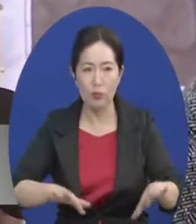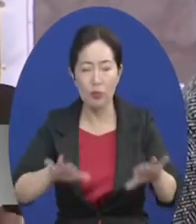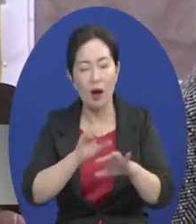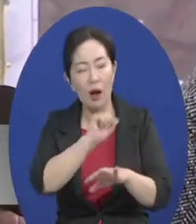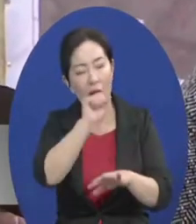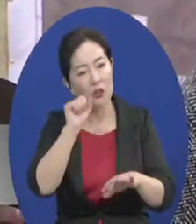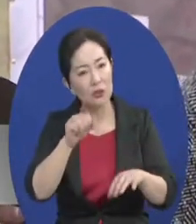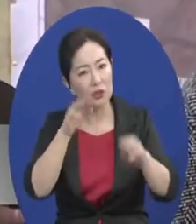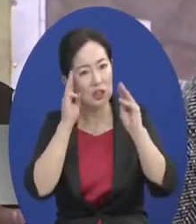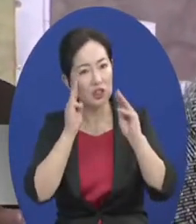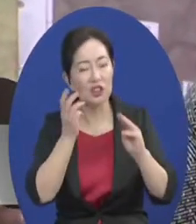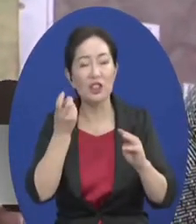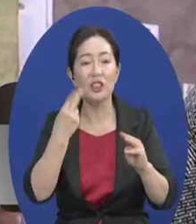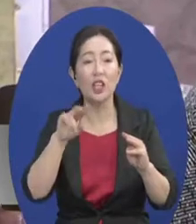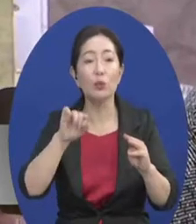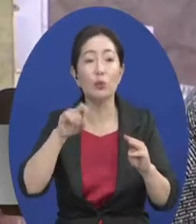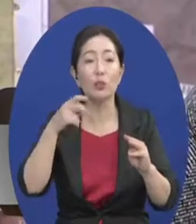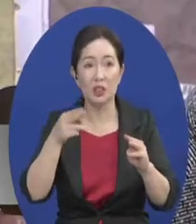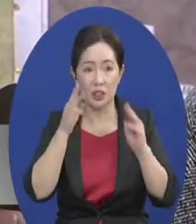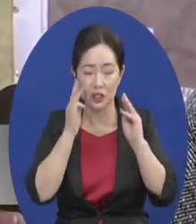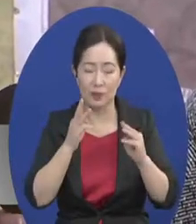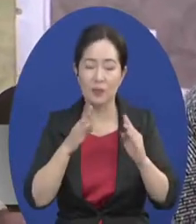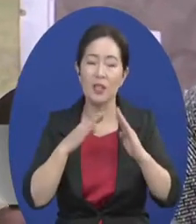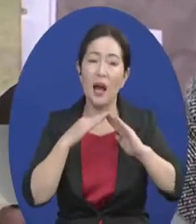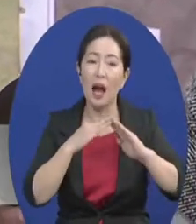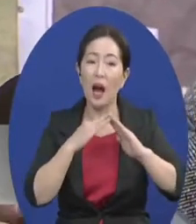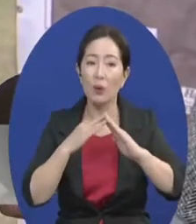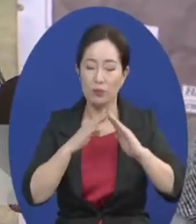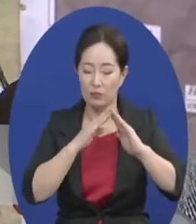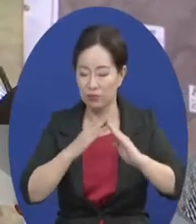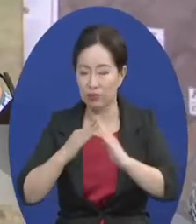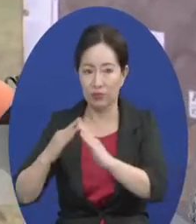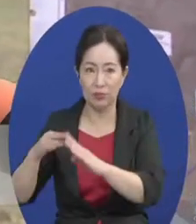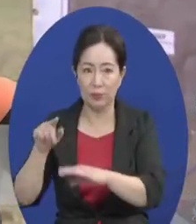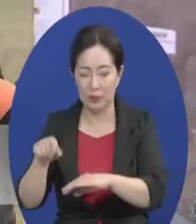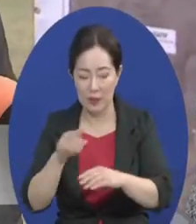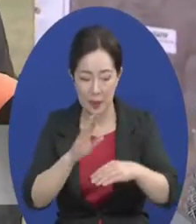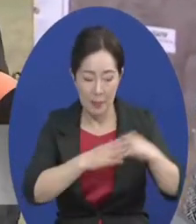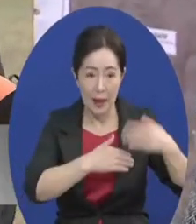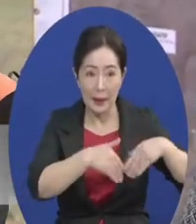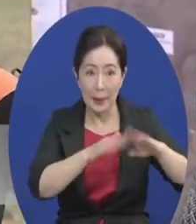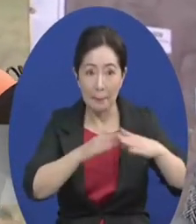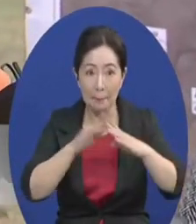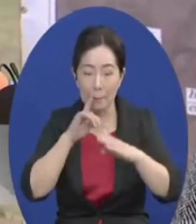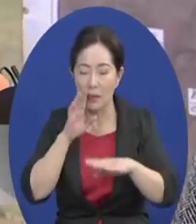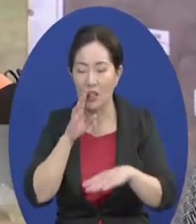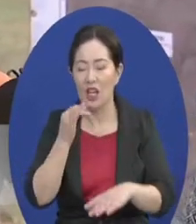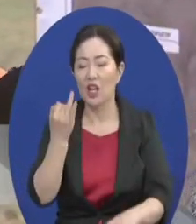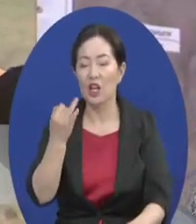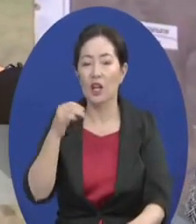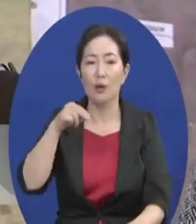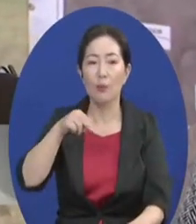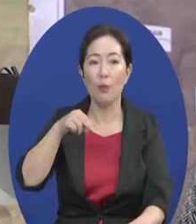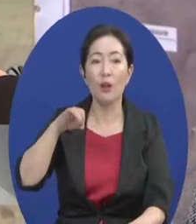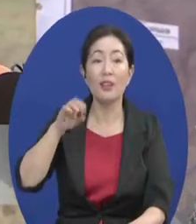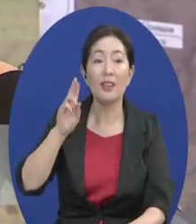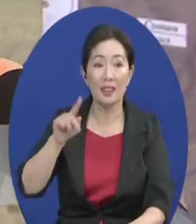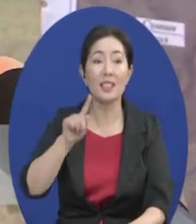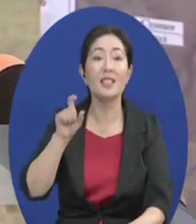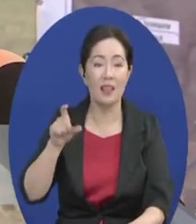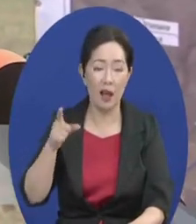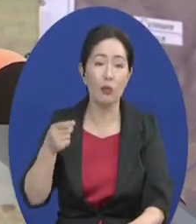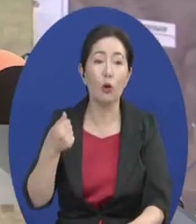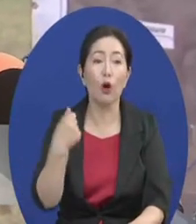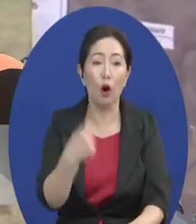нь шийдвэрлэн. За энд ч магадгүй хаус хороол барья гэвэл бид нар ипотекийн зээлийг нөгөн. Тэгэхээр одоо хотод тэнцээ ингээд төгжрэл